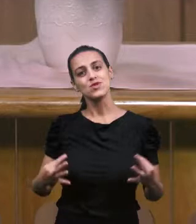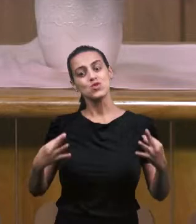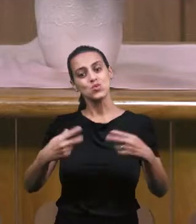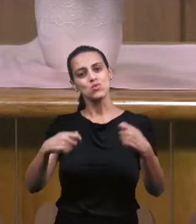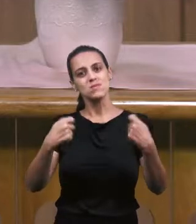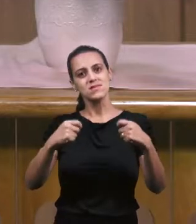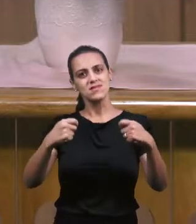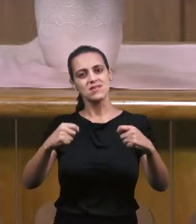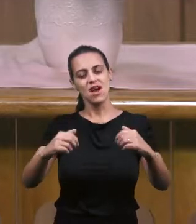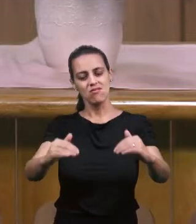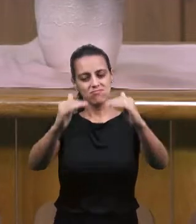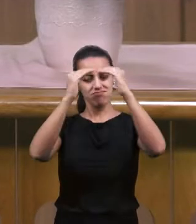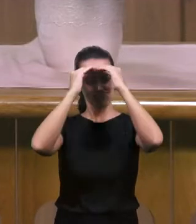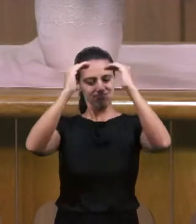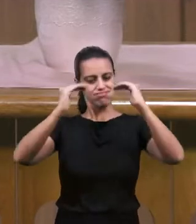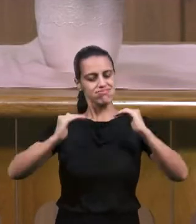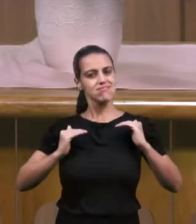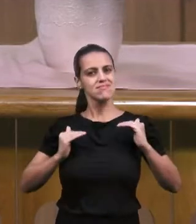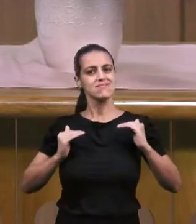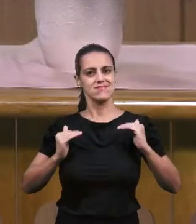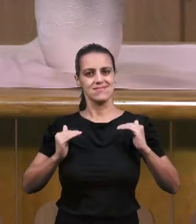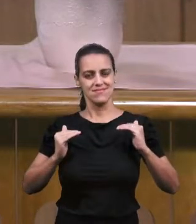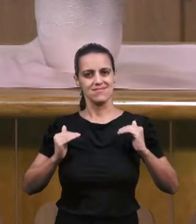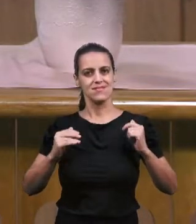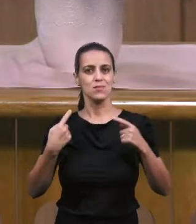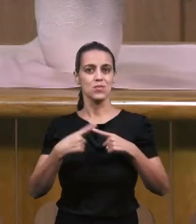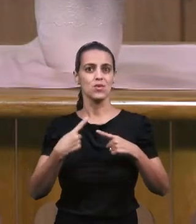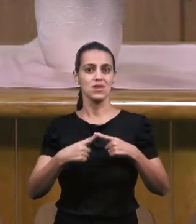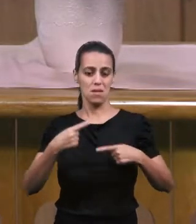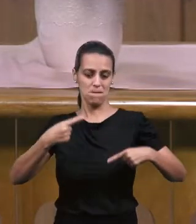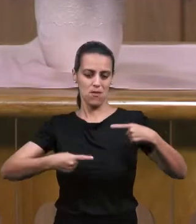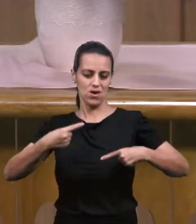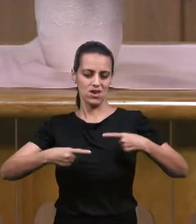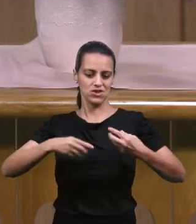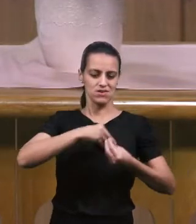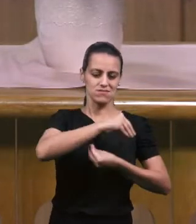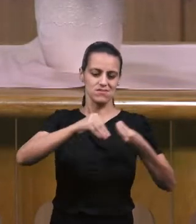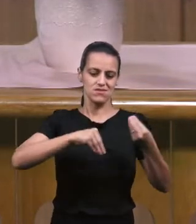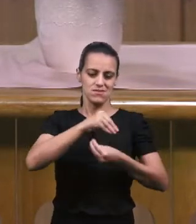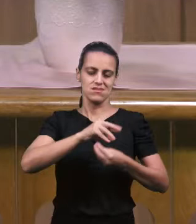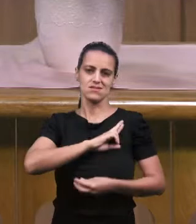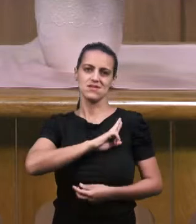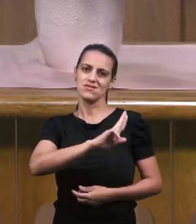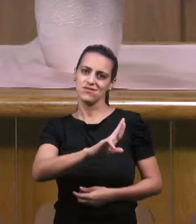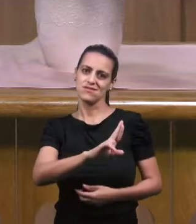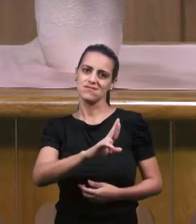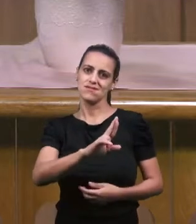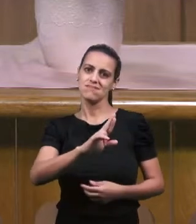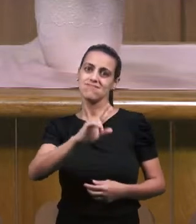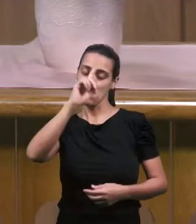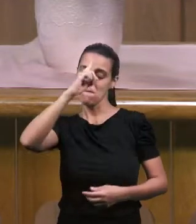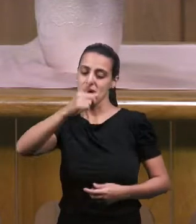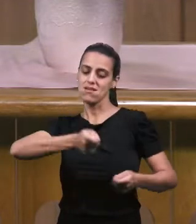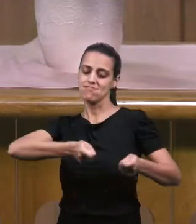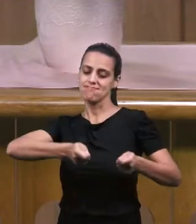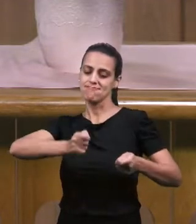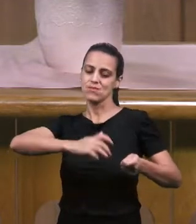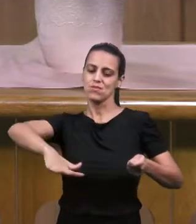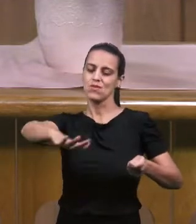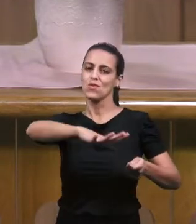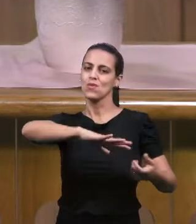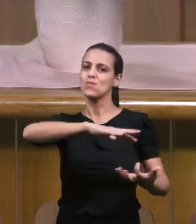faire tout ce qui était nécessaire pour se maintenir politiquement en dominant le monde. Donc cette période